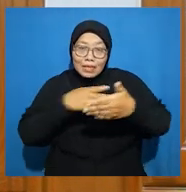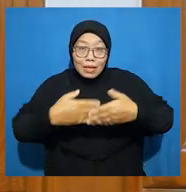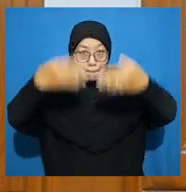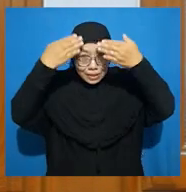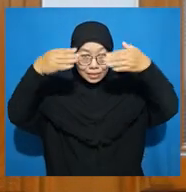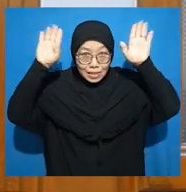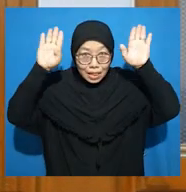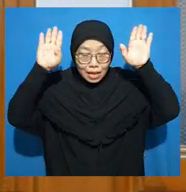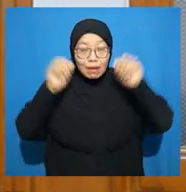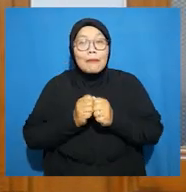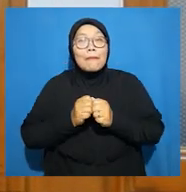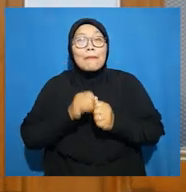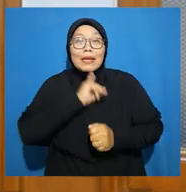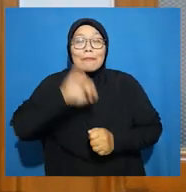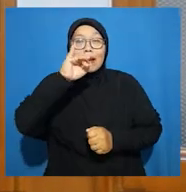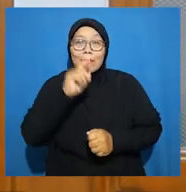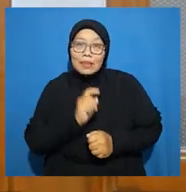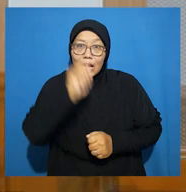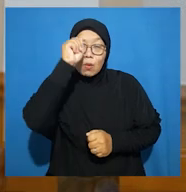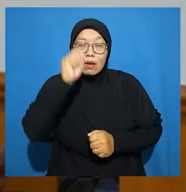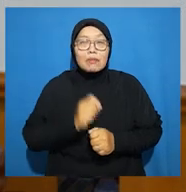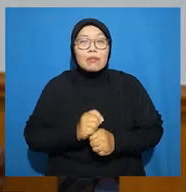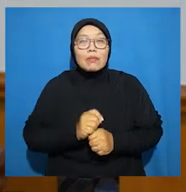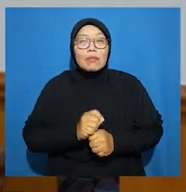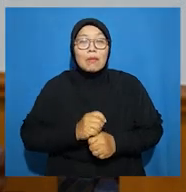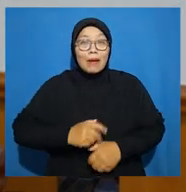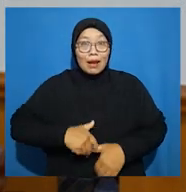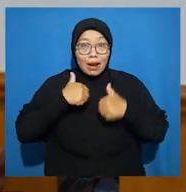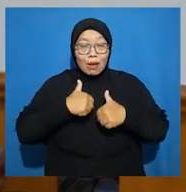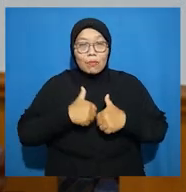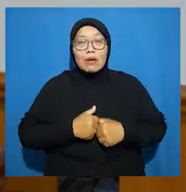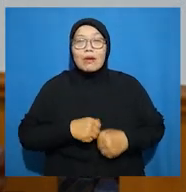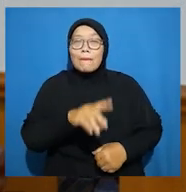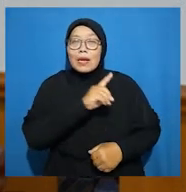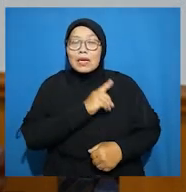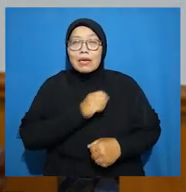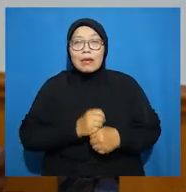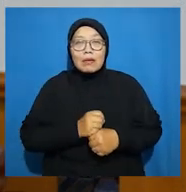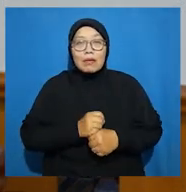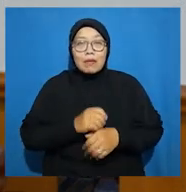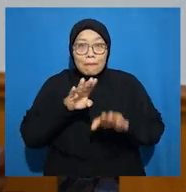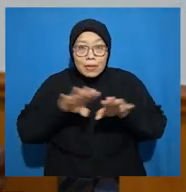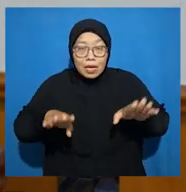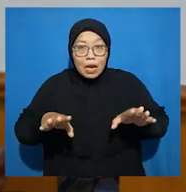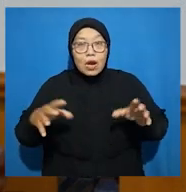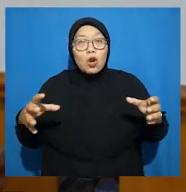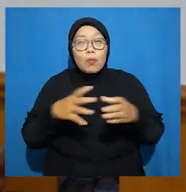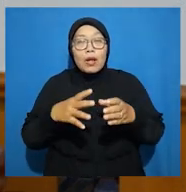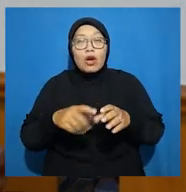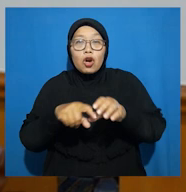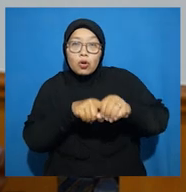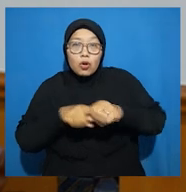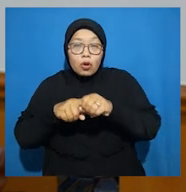beriman, bertakwa, dan berakhlak mulia, mandiri, berkebinekaan global, bergotong royong, bernalar